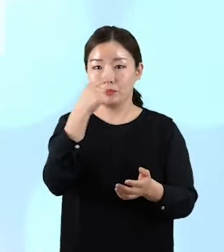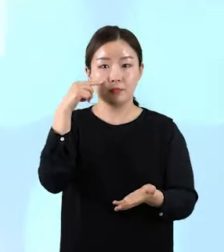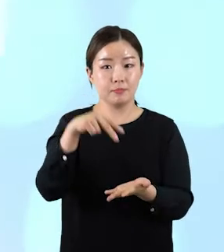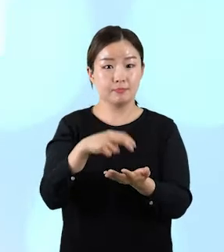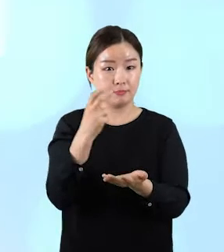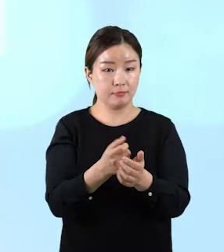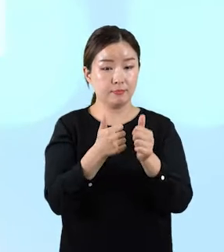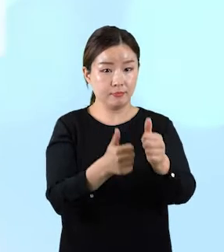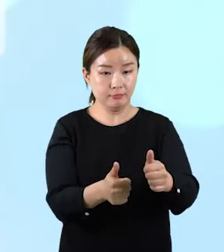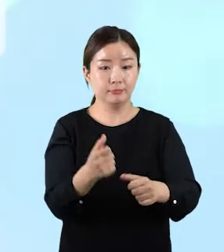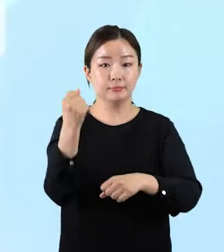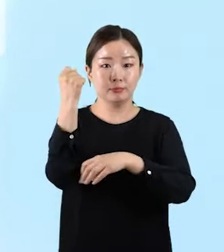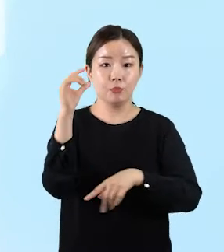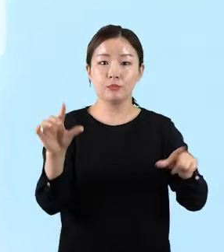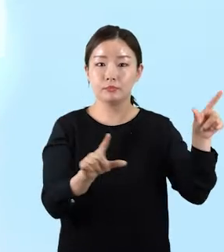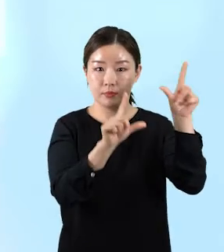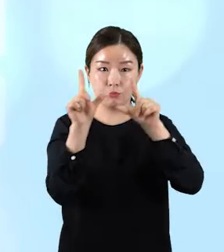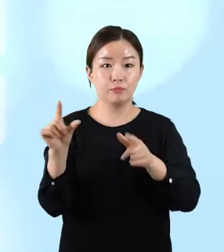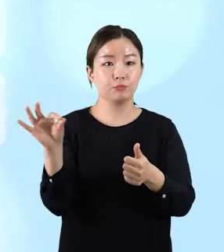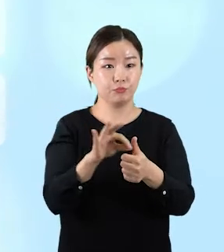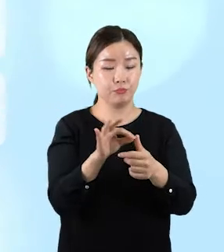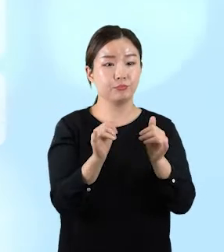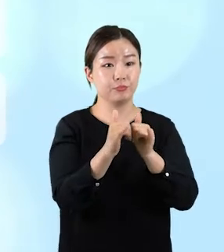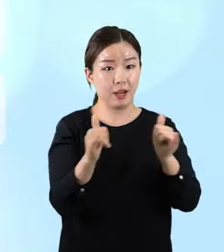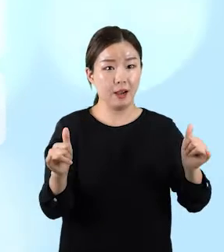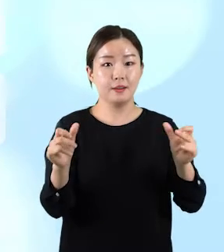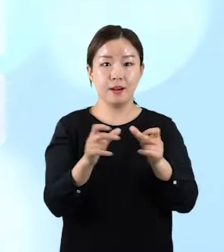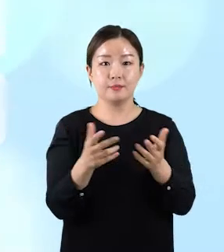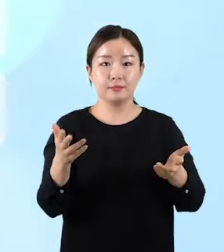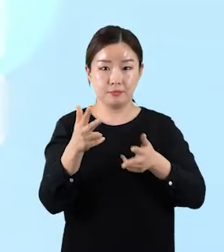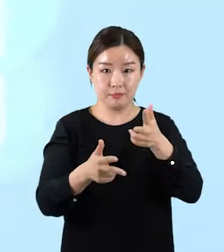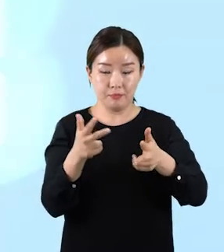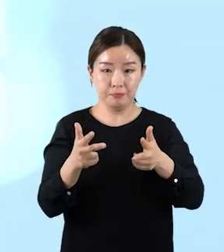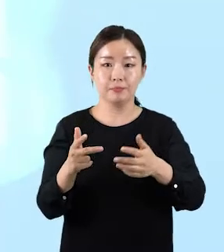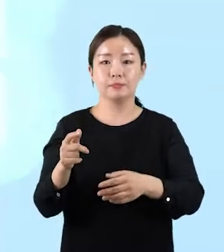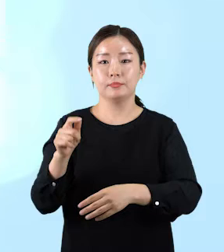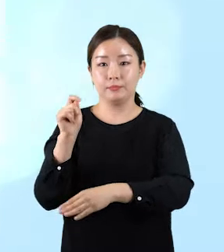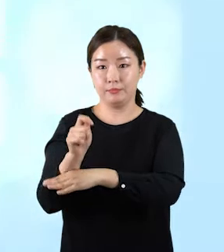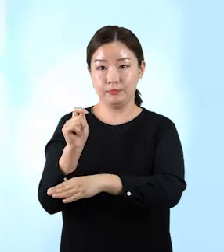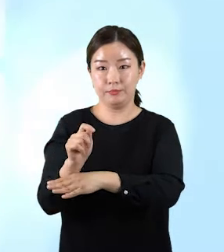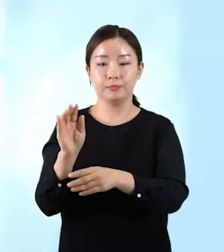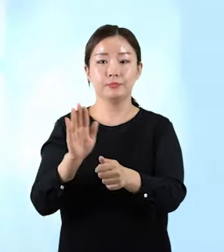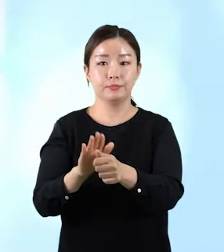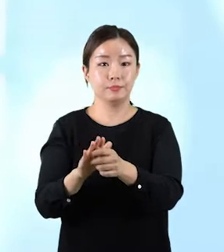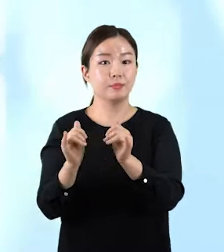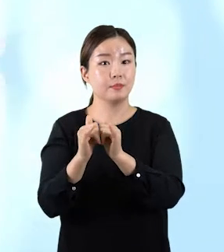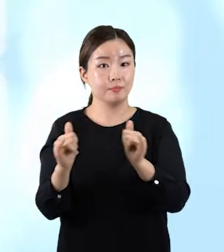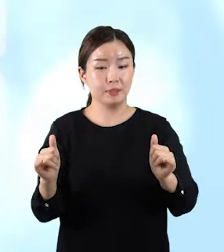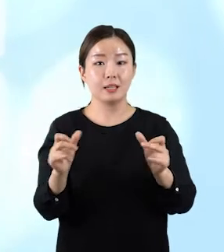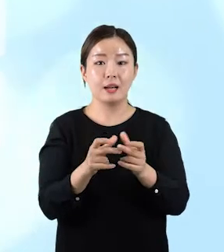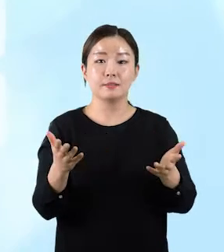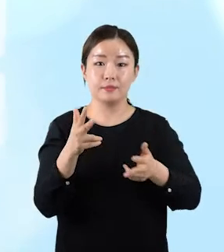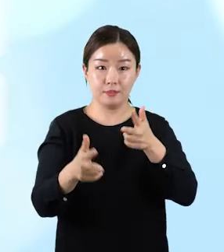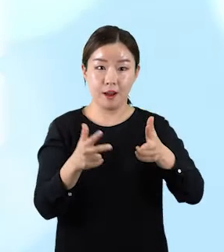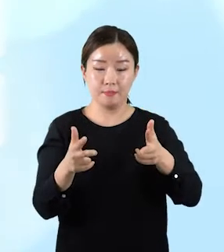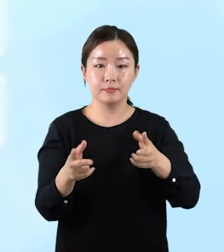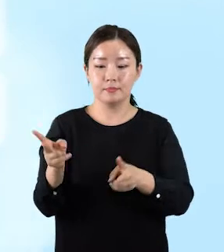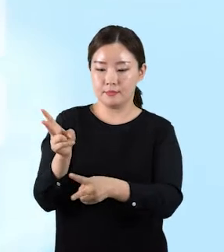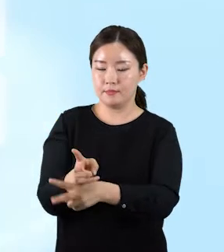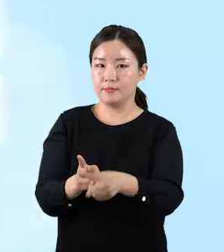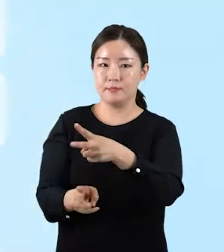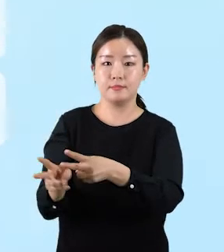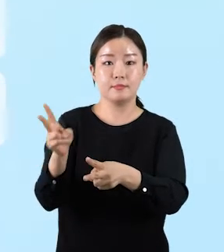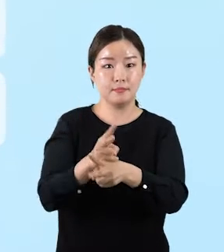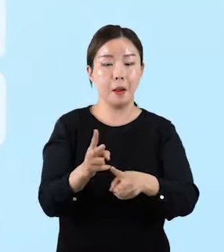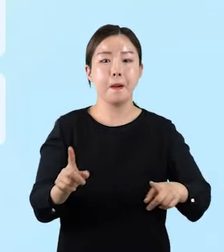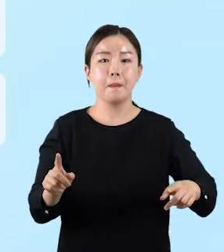따른 기초생활수급자거나 장애인 일자리 사업 전담 지원 행정도우미의 경우에는 장애인 일자리 사업에서